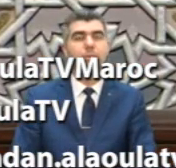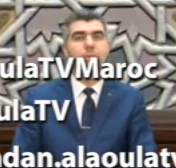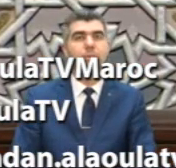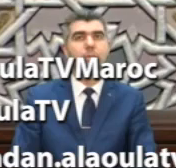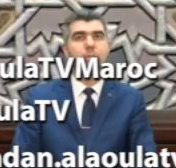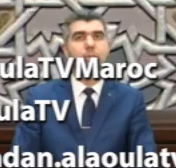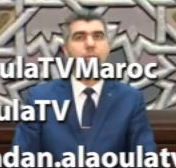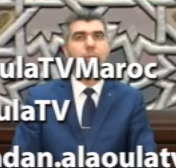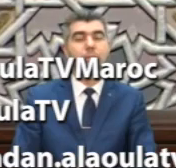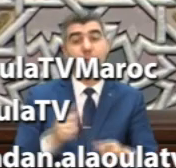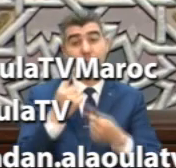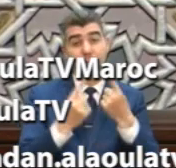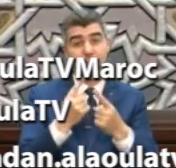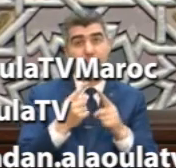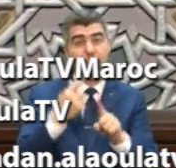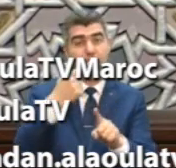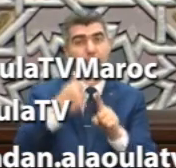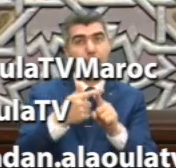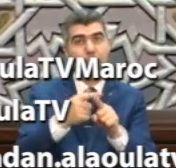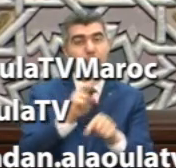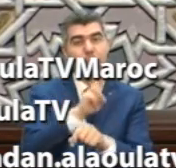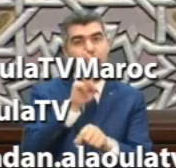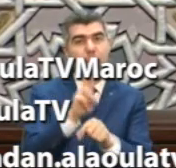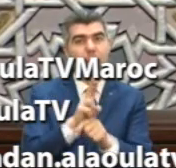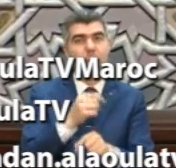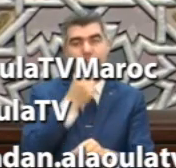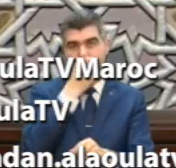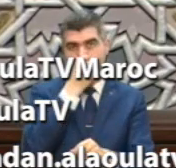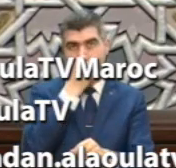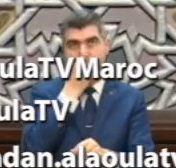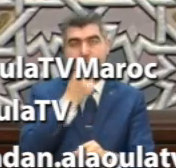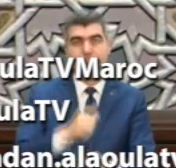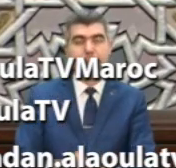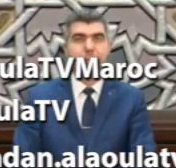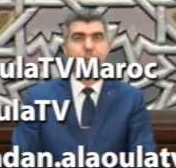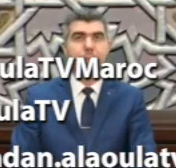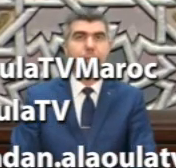هل من تعقيب اضافي؟ تفضل السيد النائب.